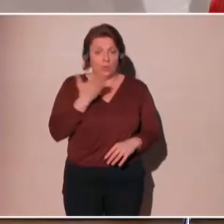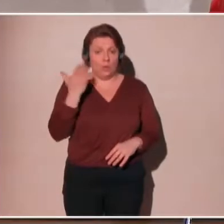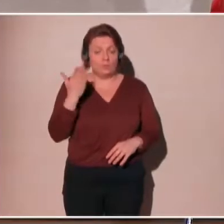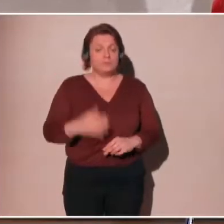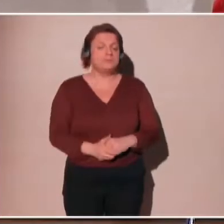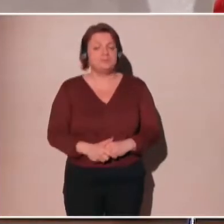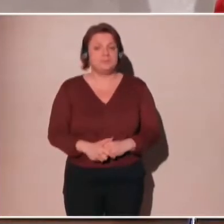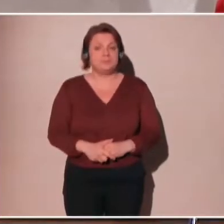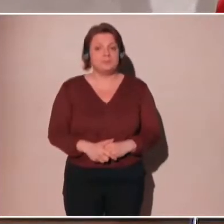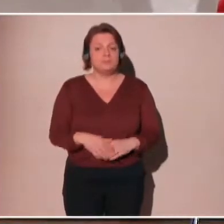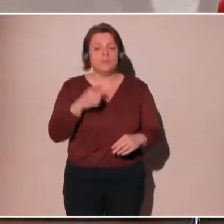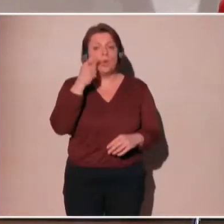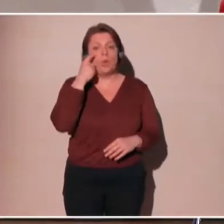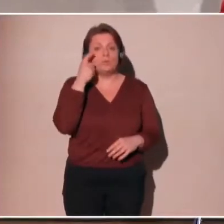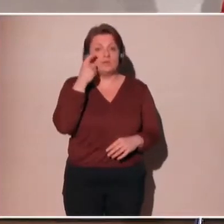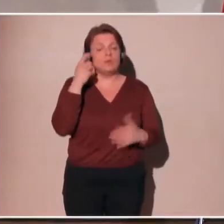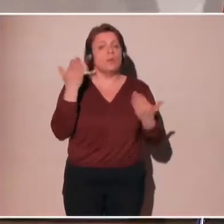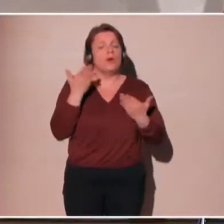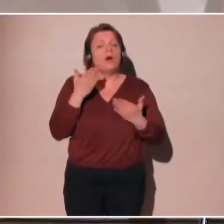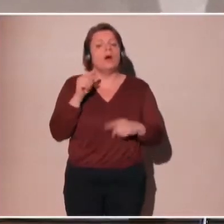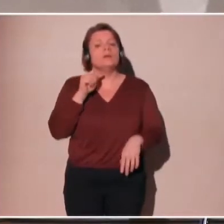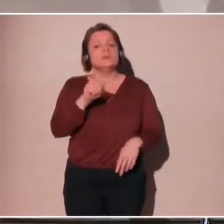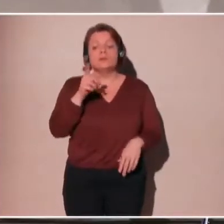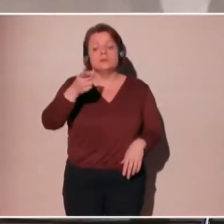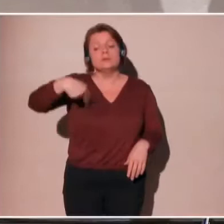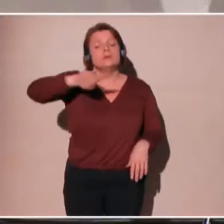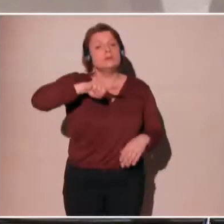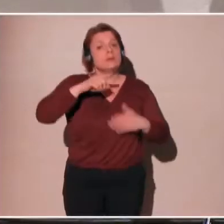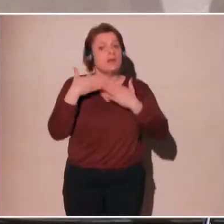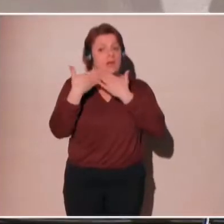moment un peu clé, c'est le choix qu'ont fait les étudiants